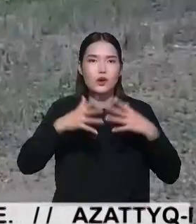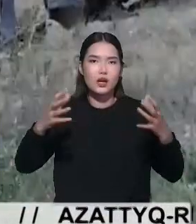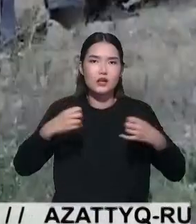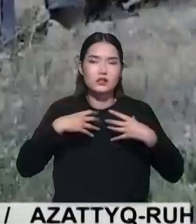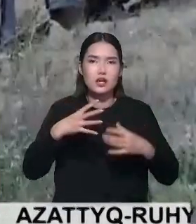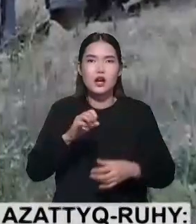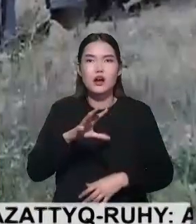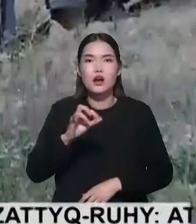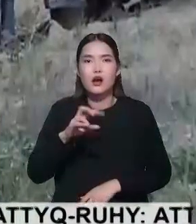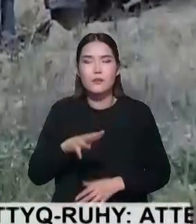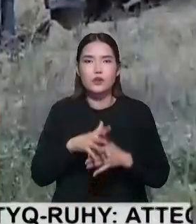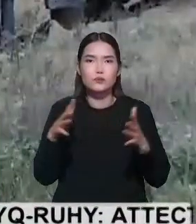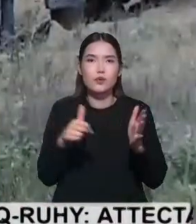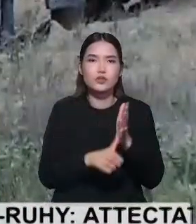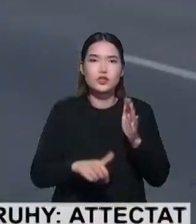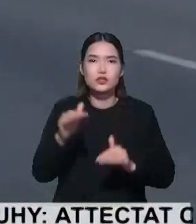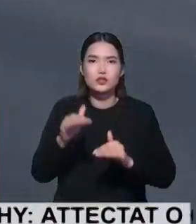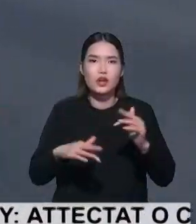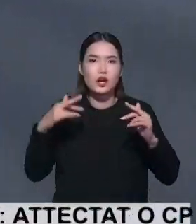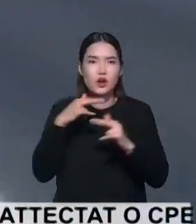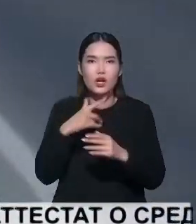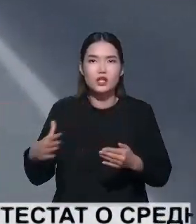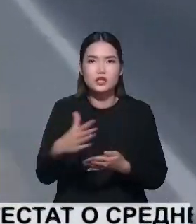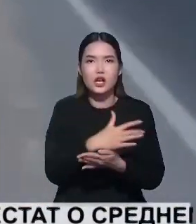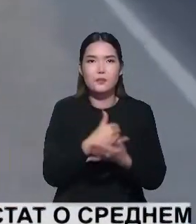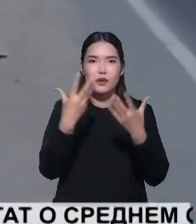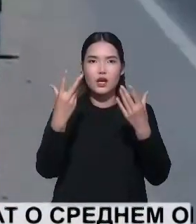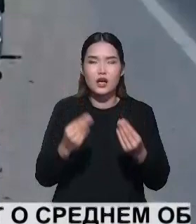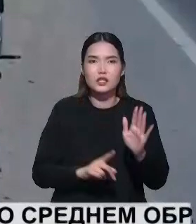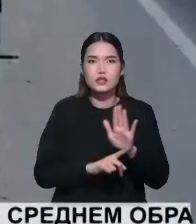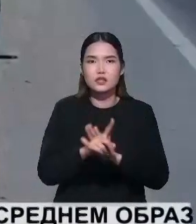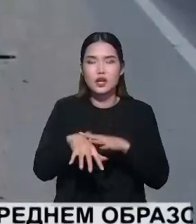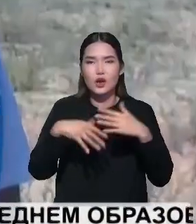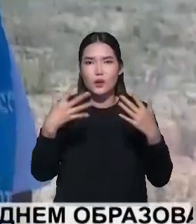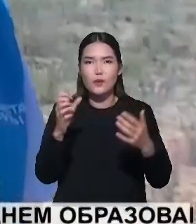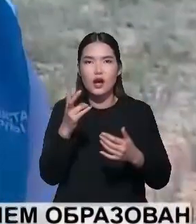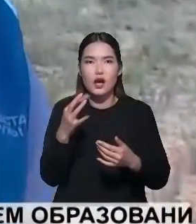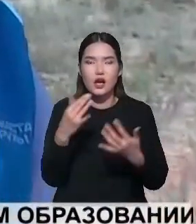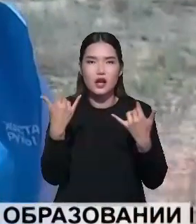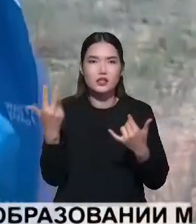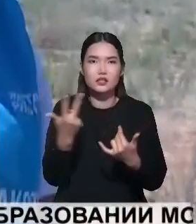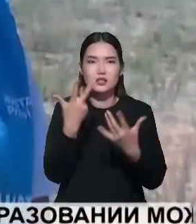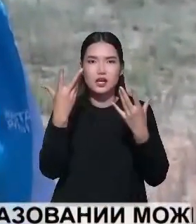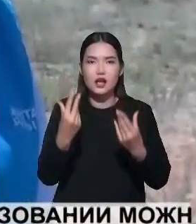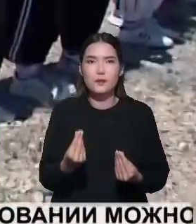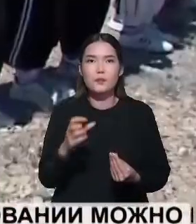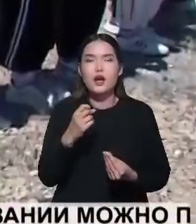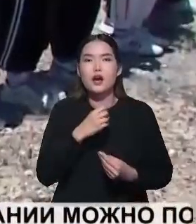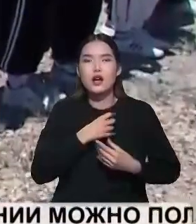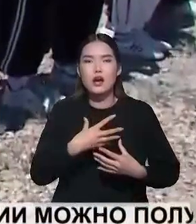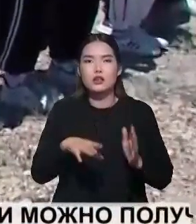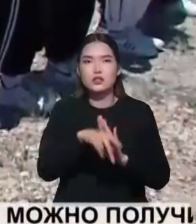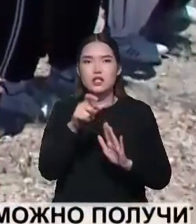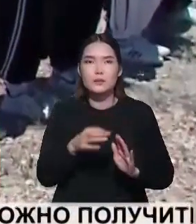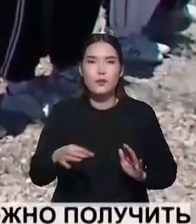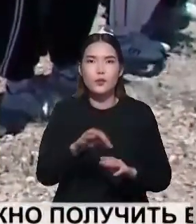партия «Аманат». Более 60 тонн отходов было собрано со дня старта масштабной акции. Сегодня на третий день эко-мероприятия депутаты областного